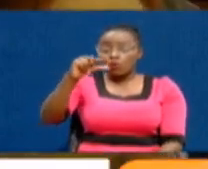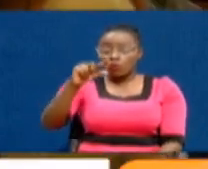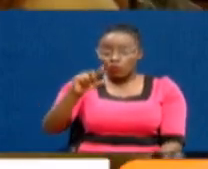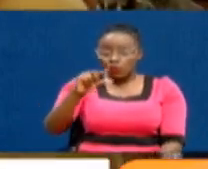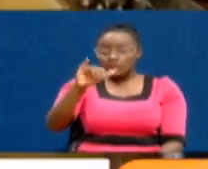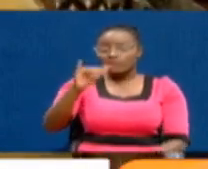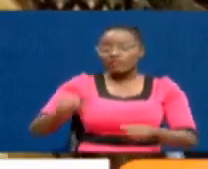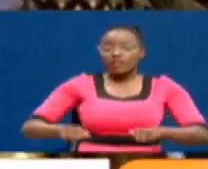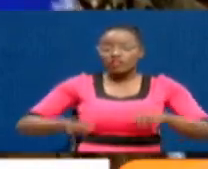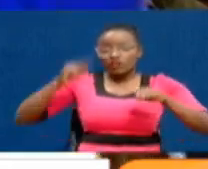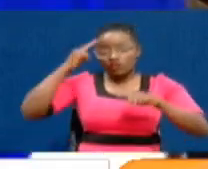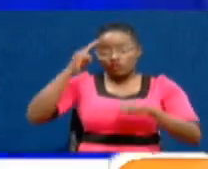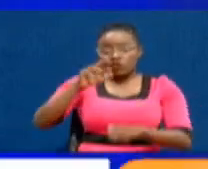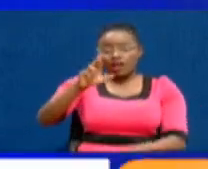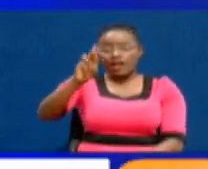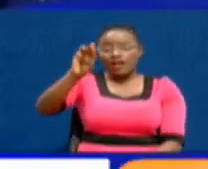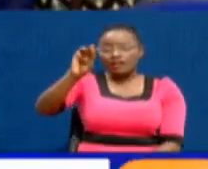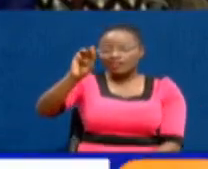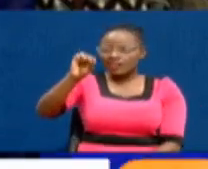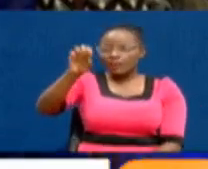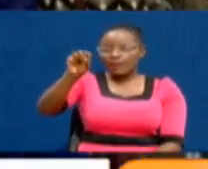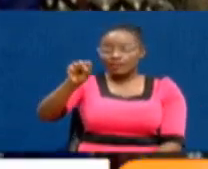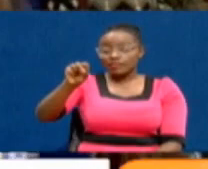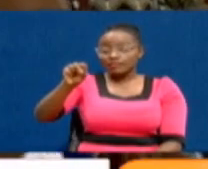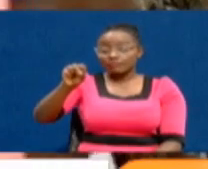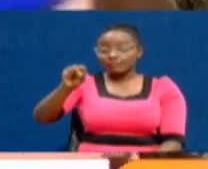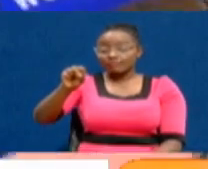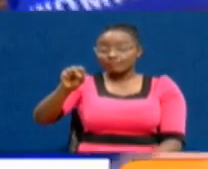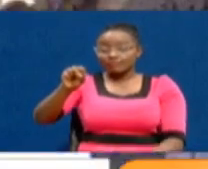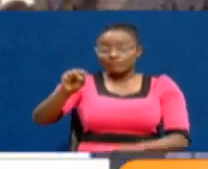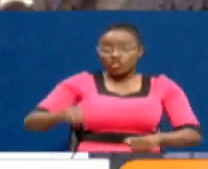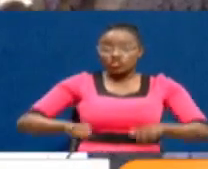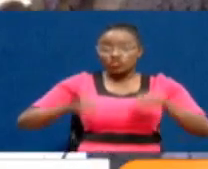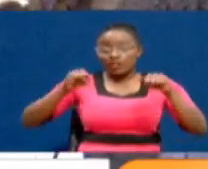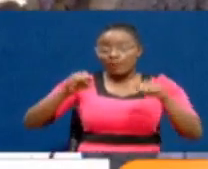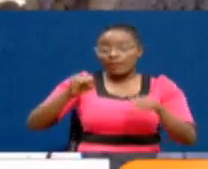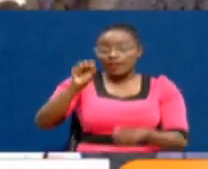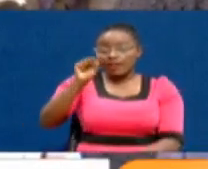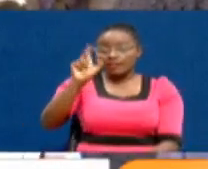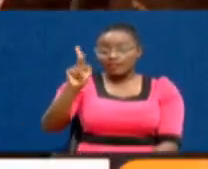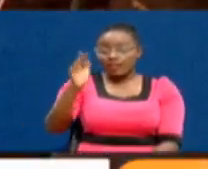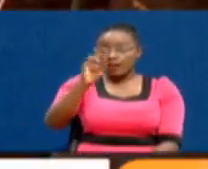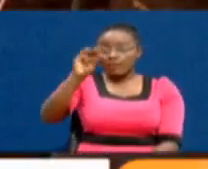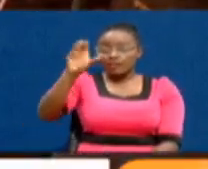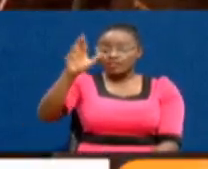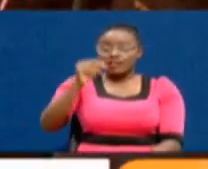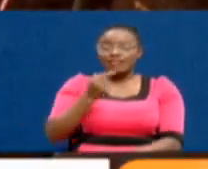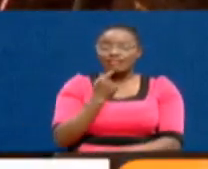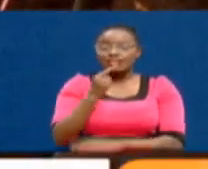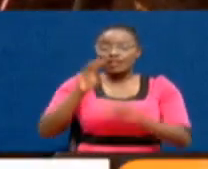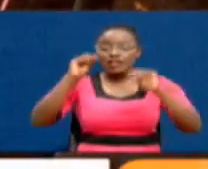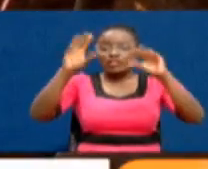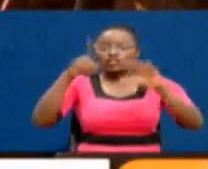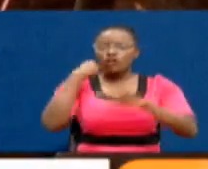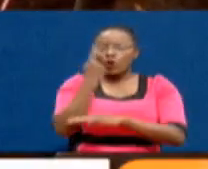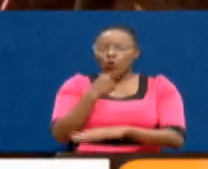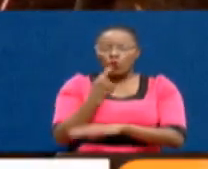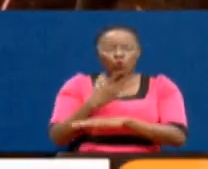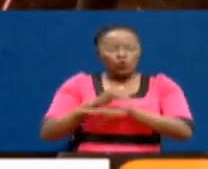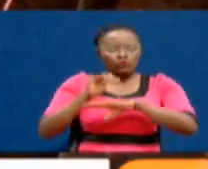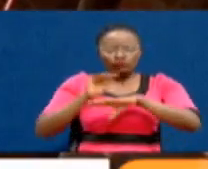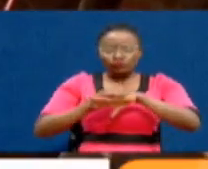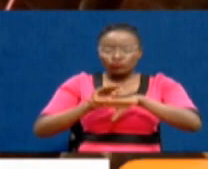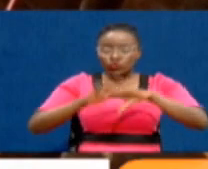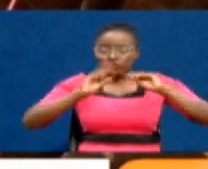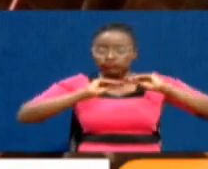ya mwenyekiti wa kampuni ya Royal Media Services Daktari SK Masharia, ambaye amemtaja mwenda zake kama mwalimu aliyewajibika kuelimisha